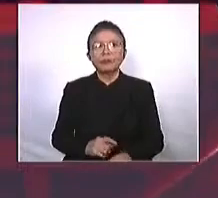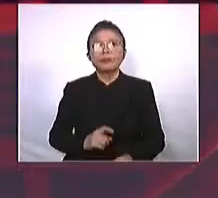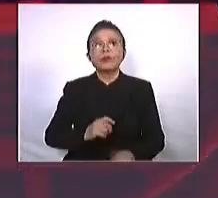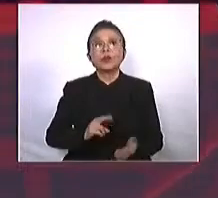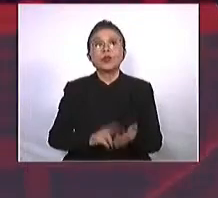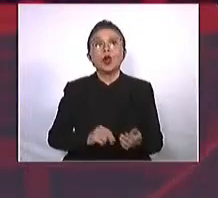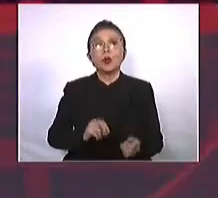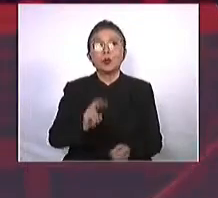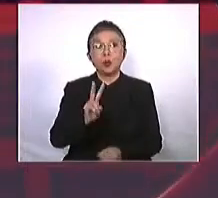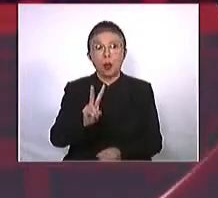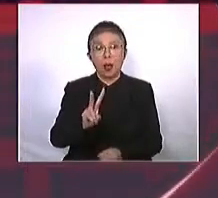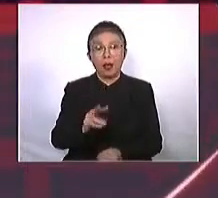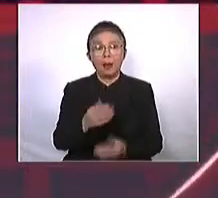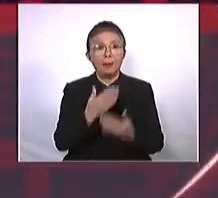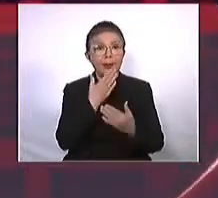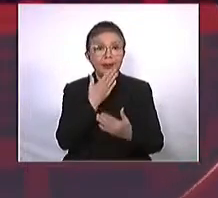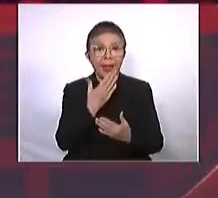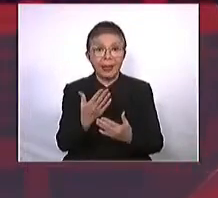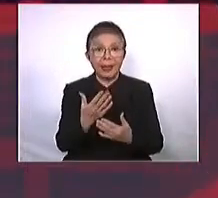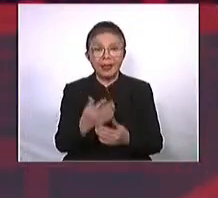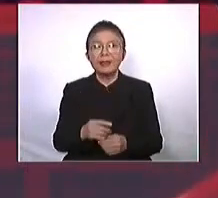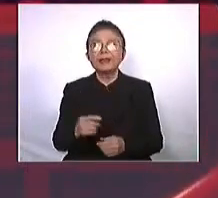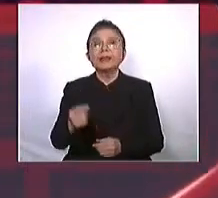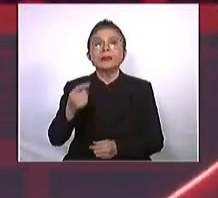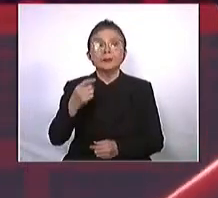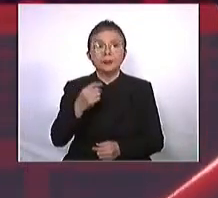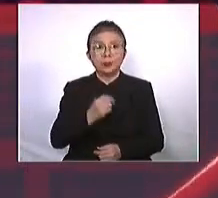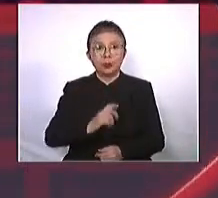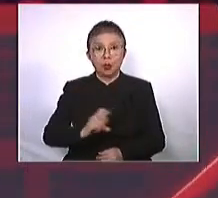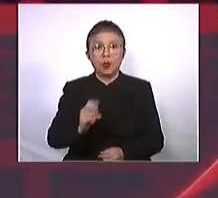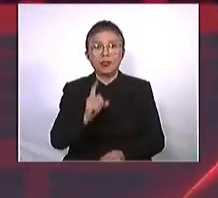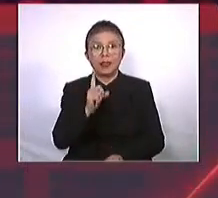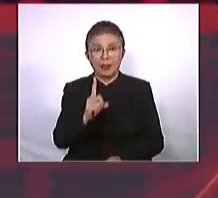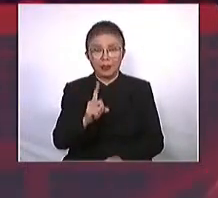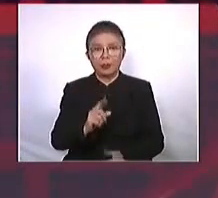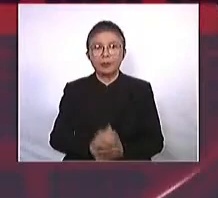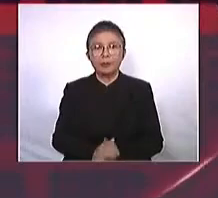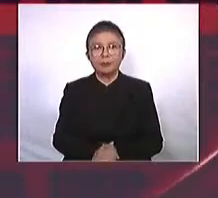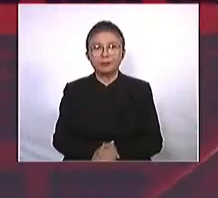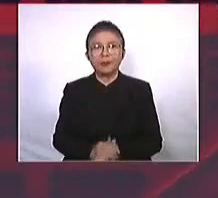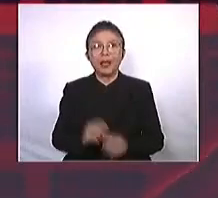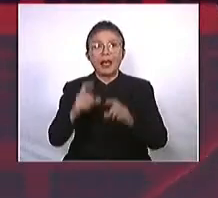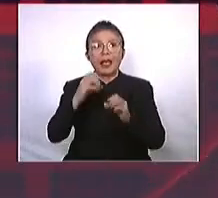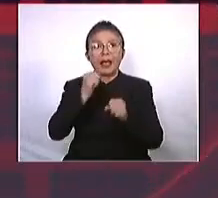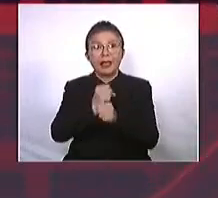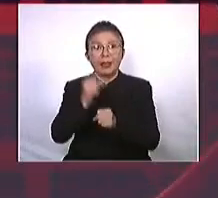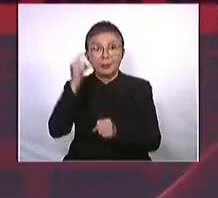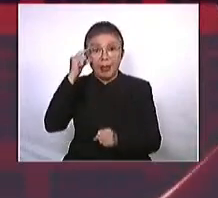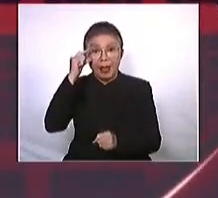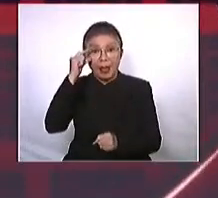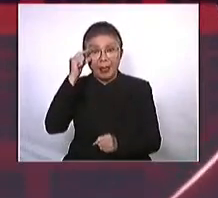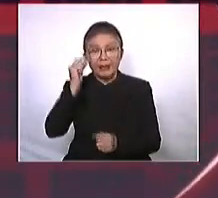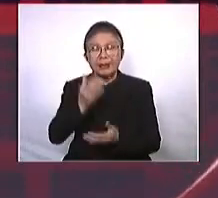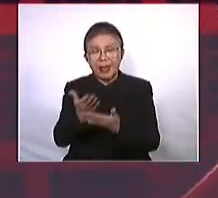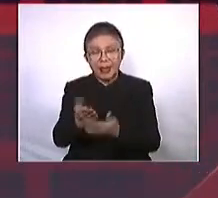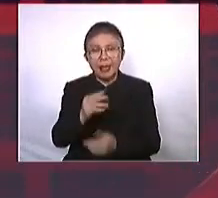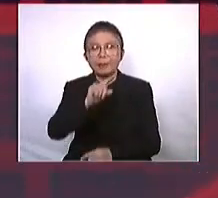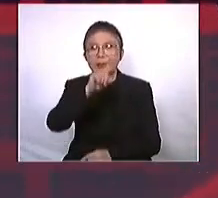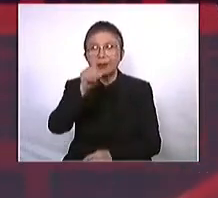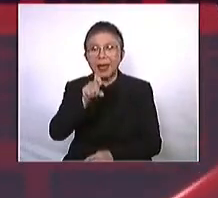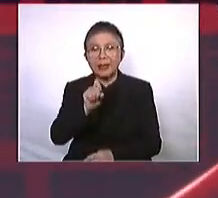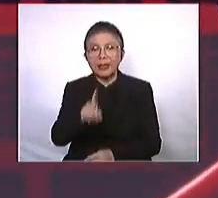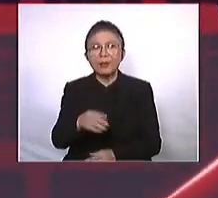Cawapres nomor urut 2 bertanya dengan cawapres nomor urut 1. Bapak Gibran Rakabuming Raka, Anda dipersilakan untuk